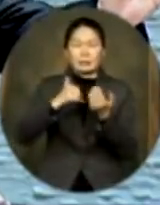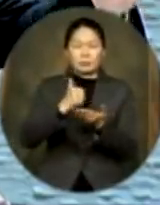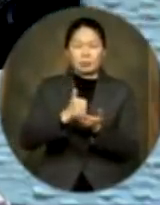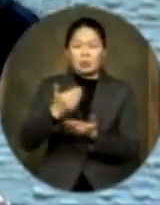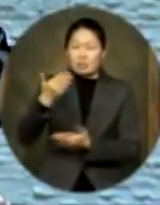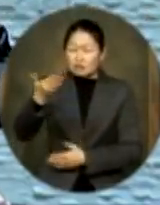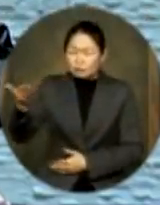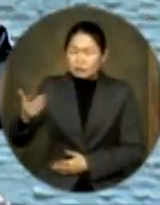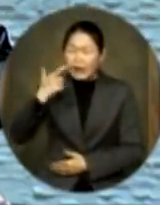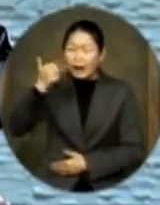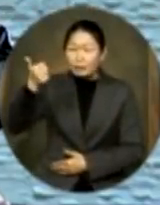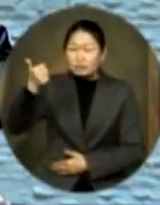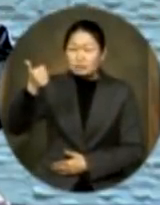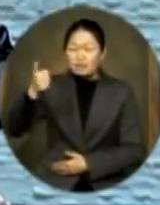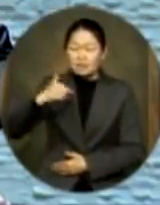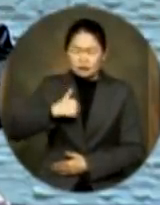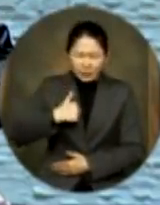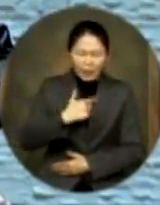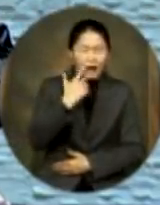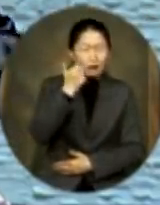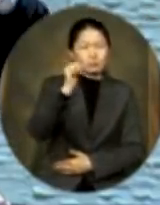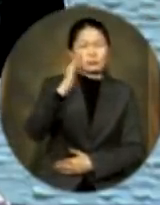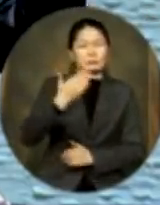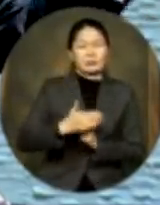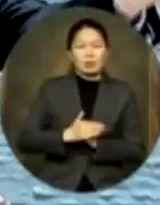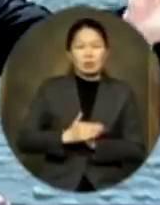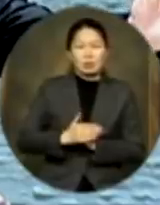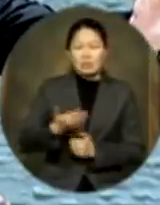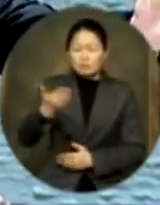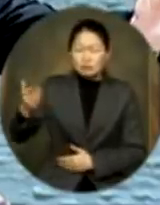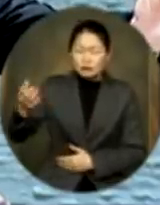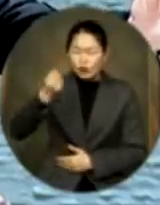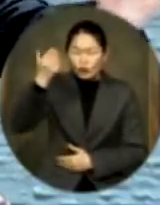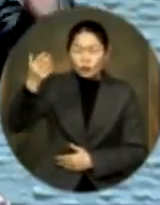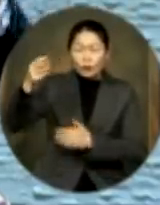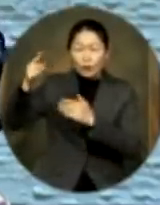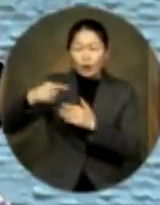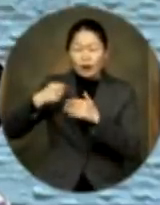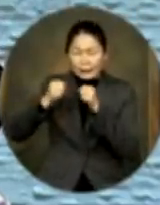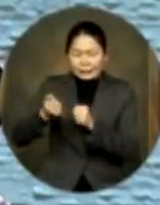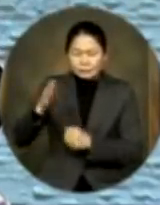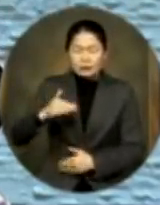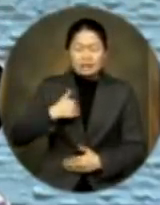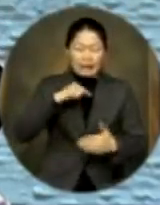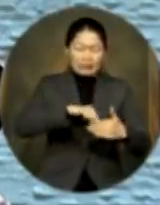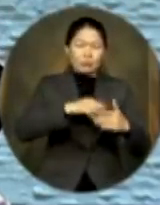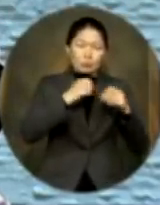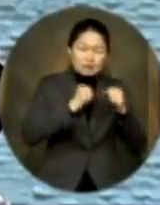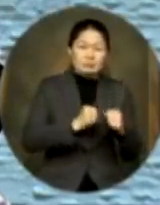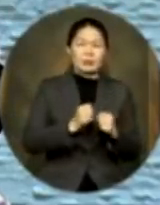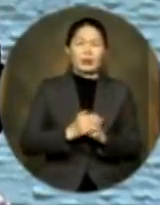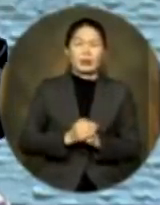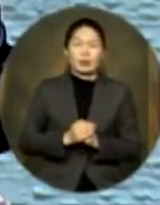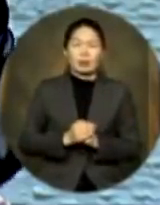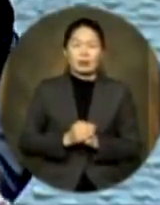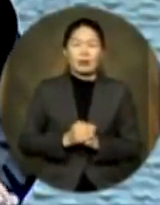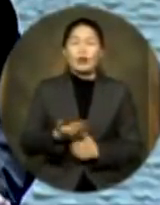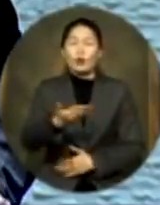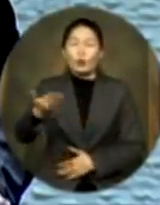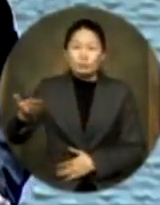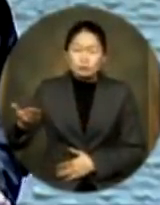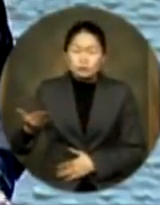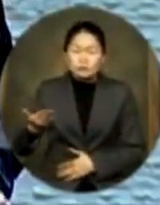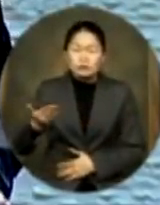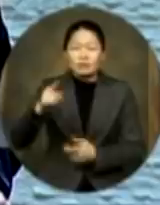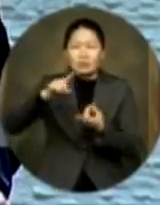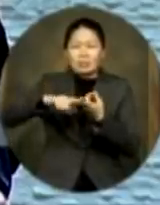아버지 시면 내 아버지 세요 그 분들에게도 성령님이 와 계시면 내 아내도 하 계세요 여러분 그